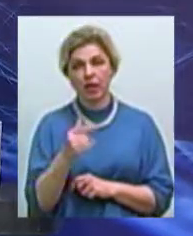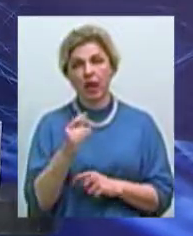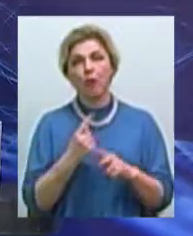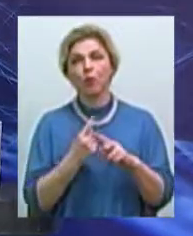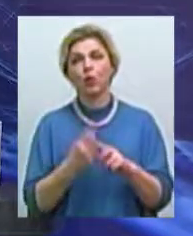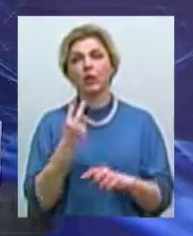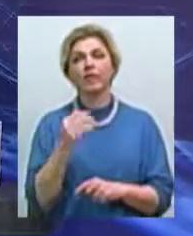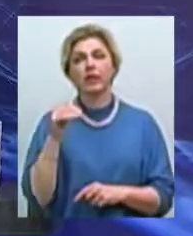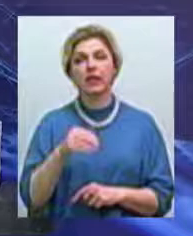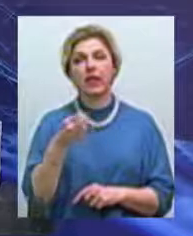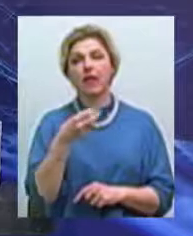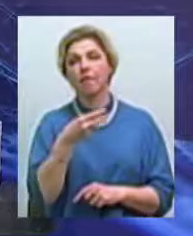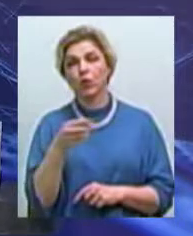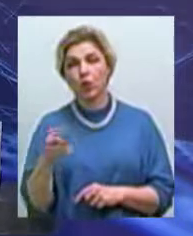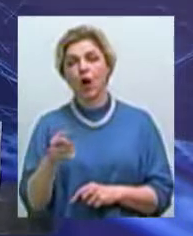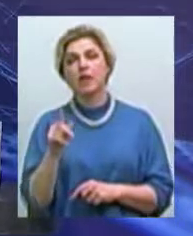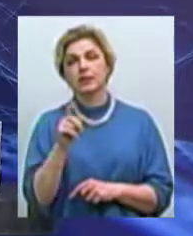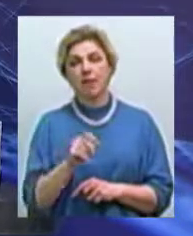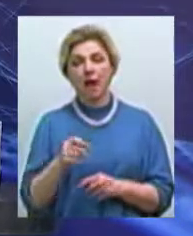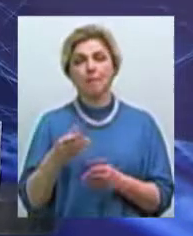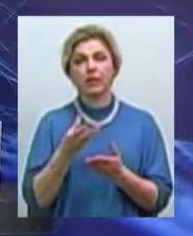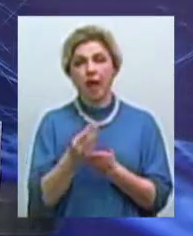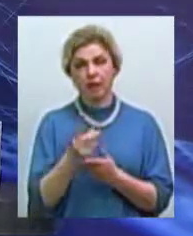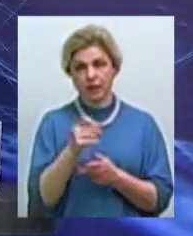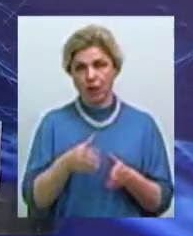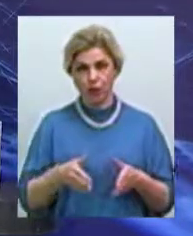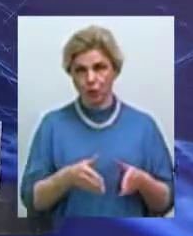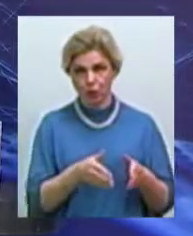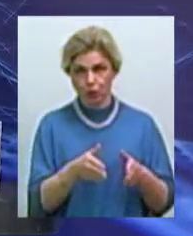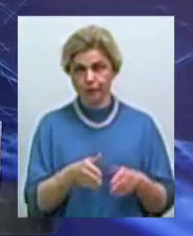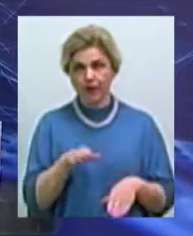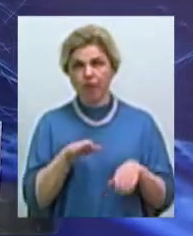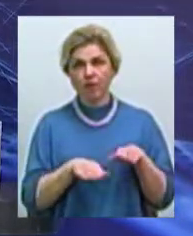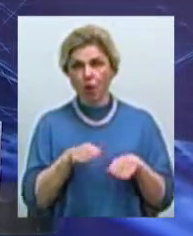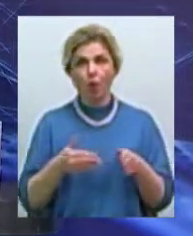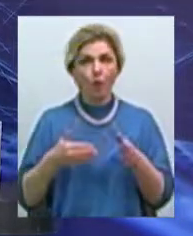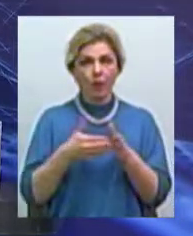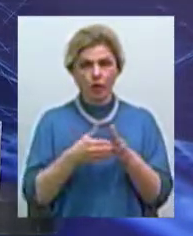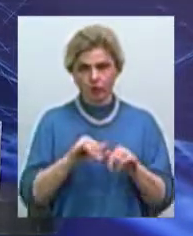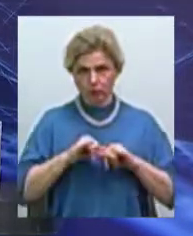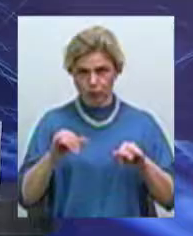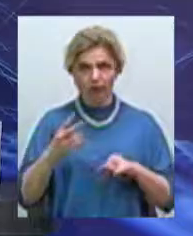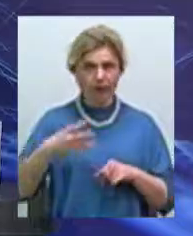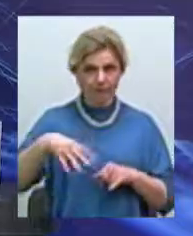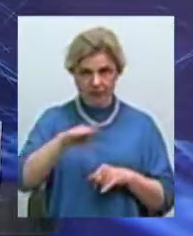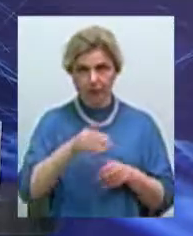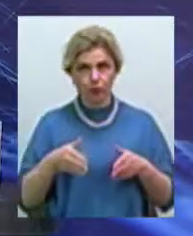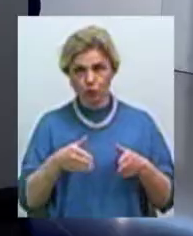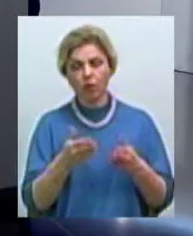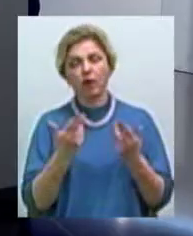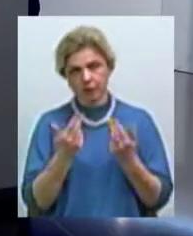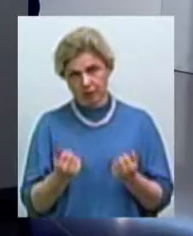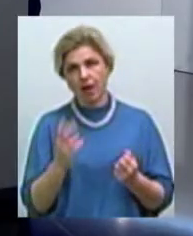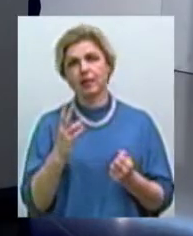євро штрафних санкцій від нарахування плати за дорогу. А скажіть, будь ласка, вагове обмеження поширюється на всі автодороги? На всі автодороги,